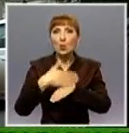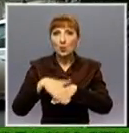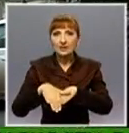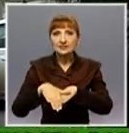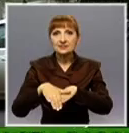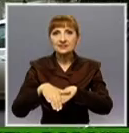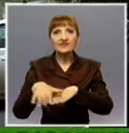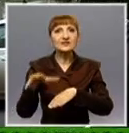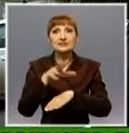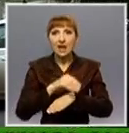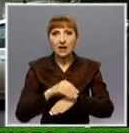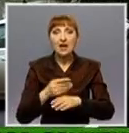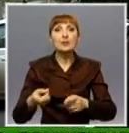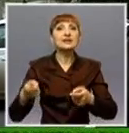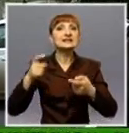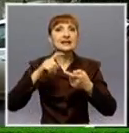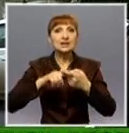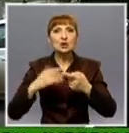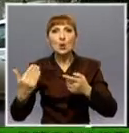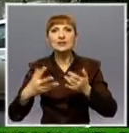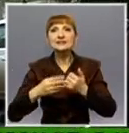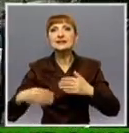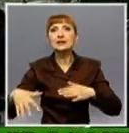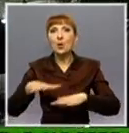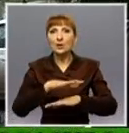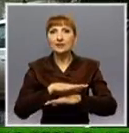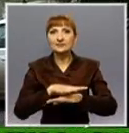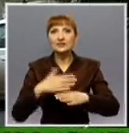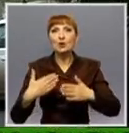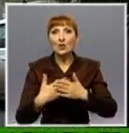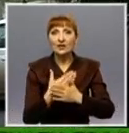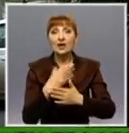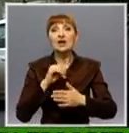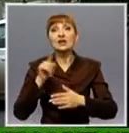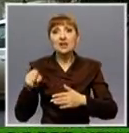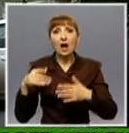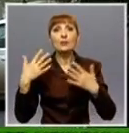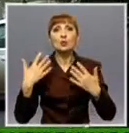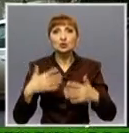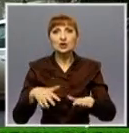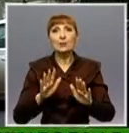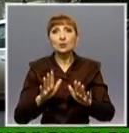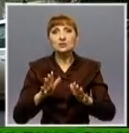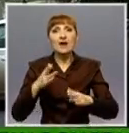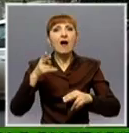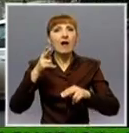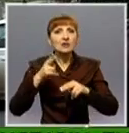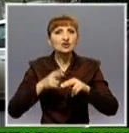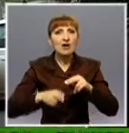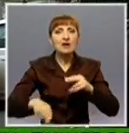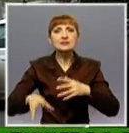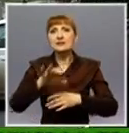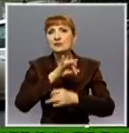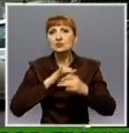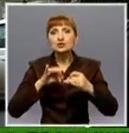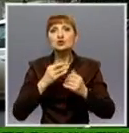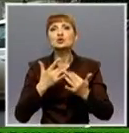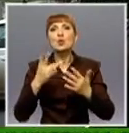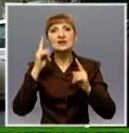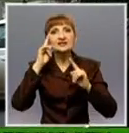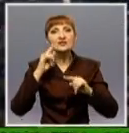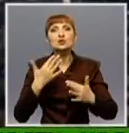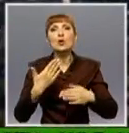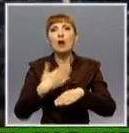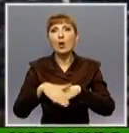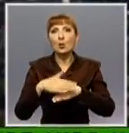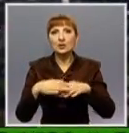получается, присоединенных территорий, и там уже окончательно там уже будет известно, сколько конкретно